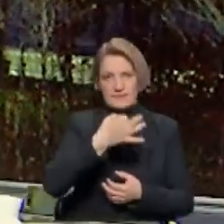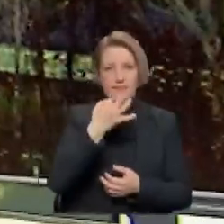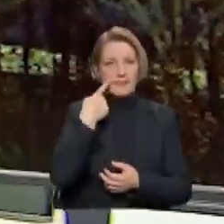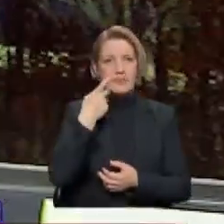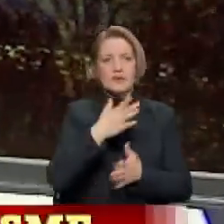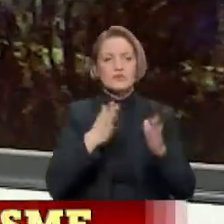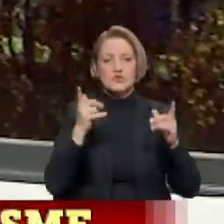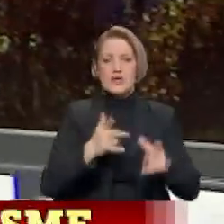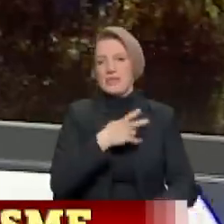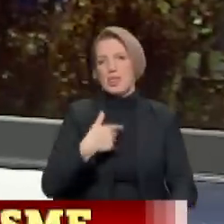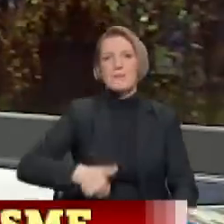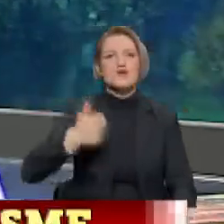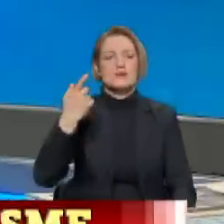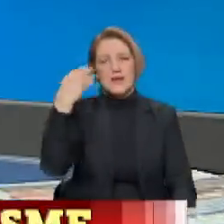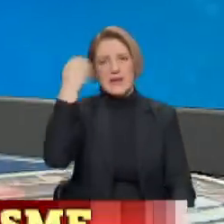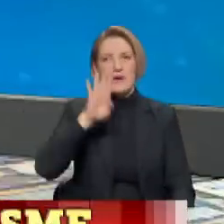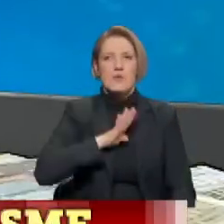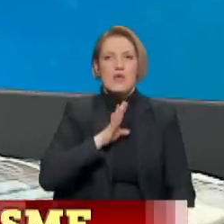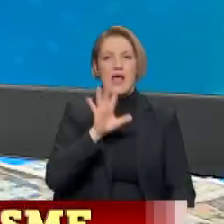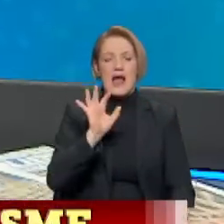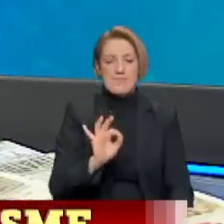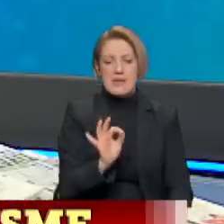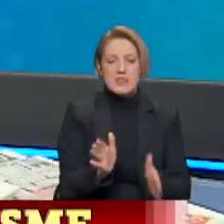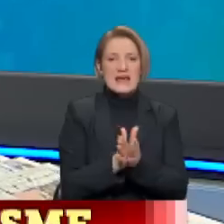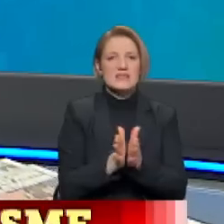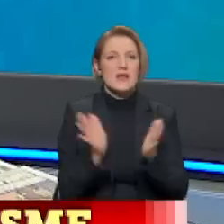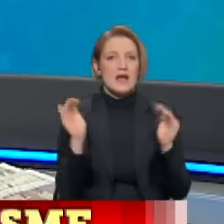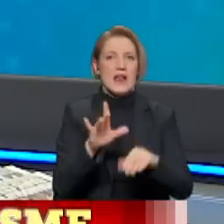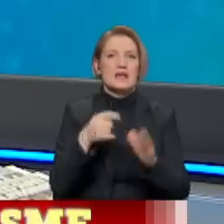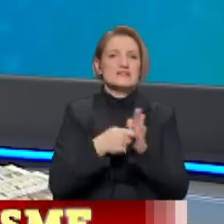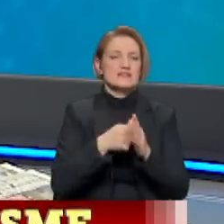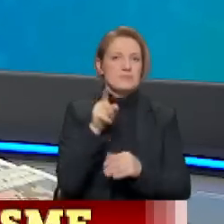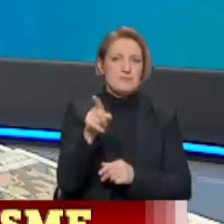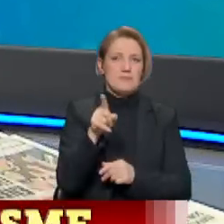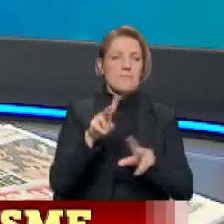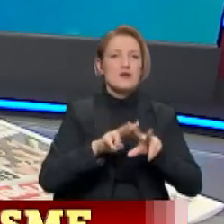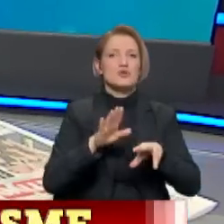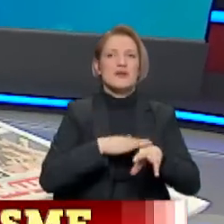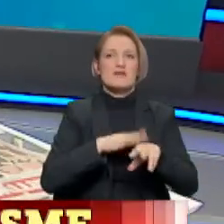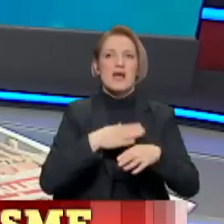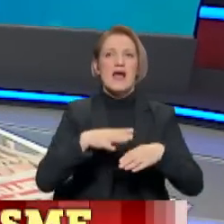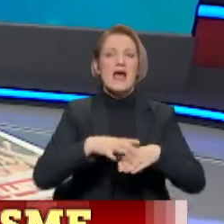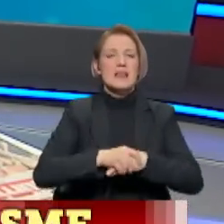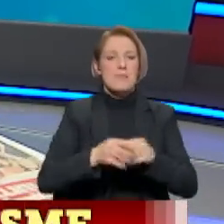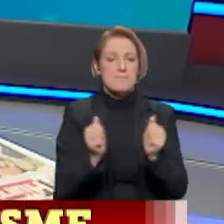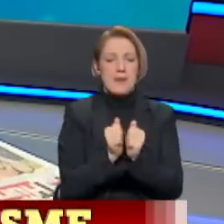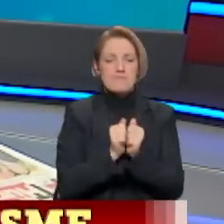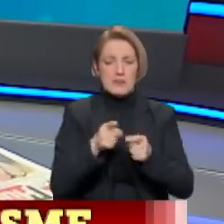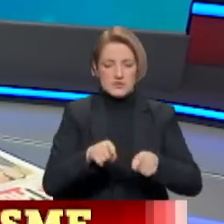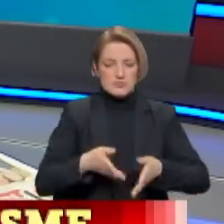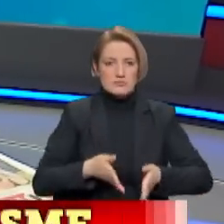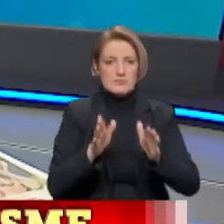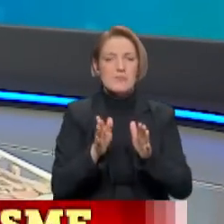Büyükşehir Belediye Başkanı İmamoğlu'nun hemen yanına gelen isimlerden Mansur Yavaş. El ele çıktığımız bu yolda biz